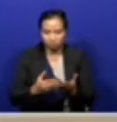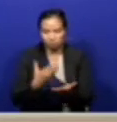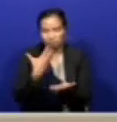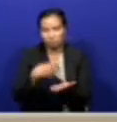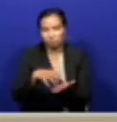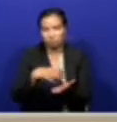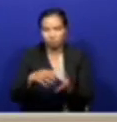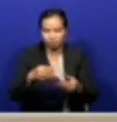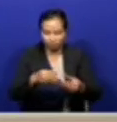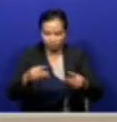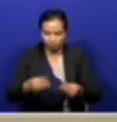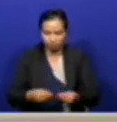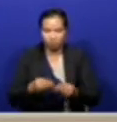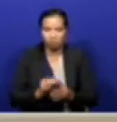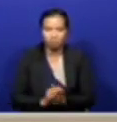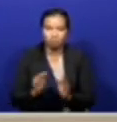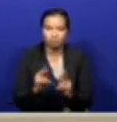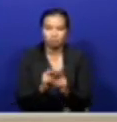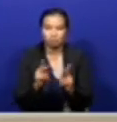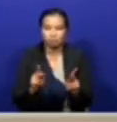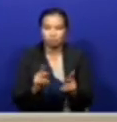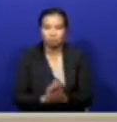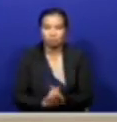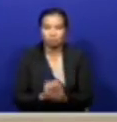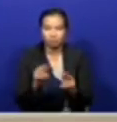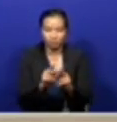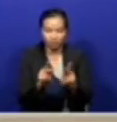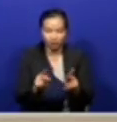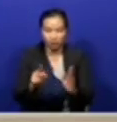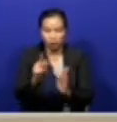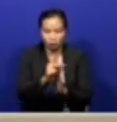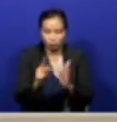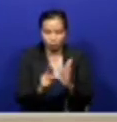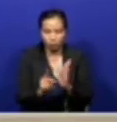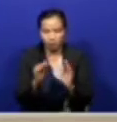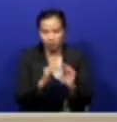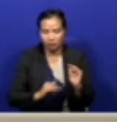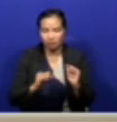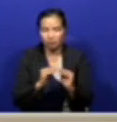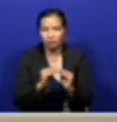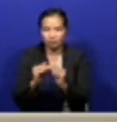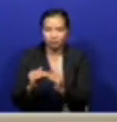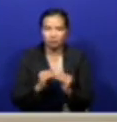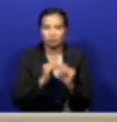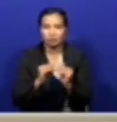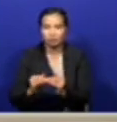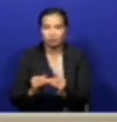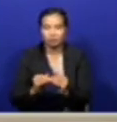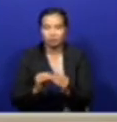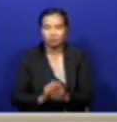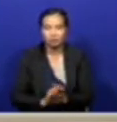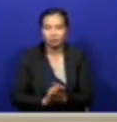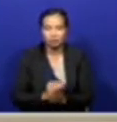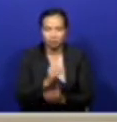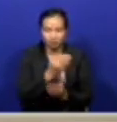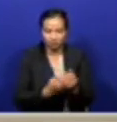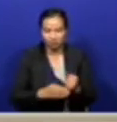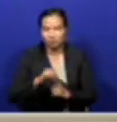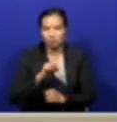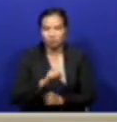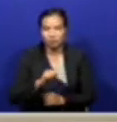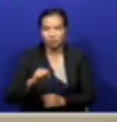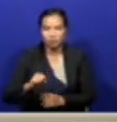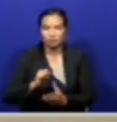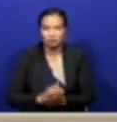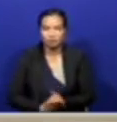ทราบรายงานของคณะกรรมการกรรมาธิการการกฎหมายการยุติธรรมและการสิทธิมนุษยชนของสภาผู้แทนราษฎรเราที่ได้